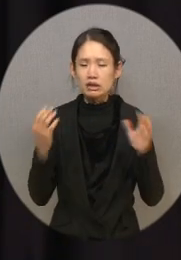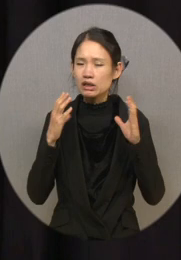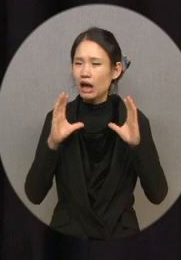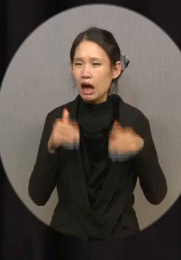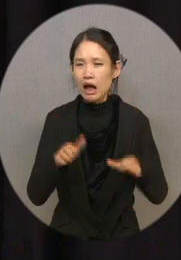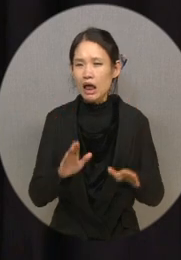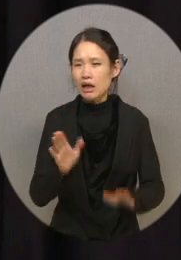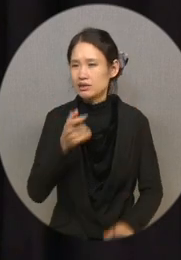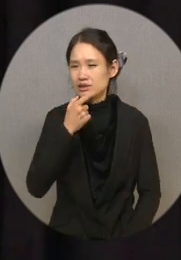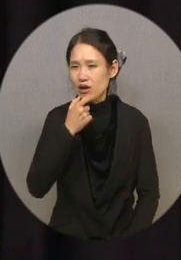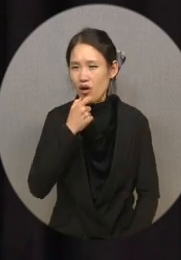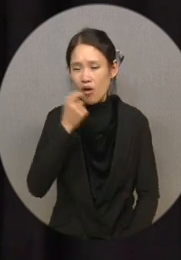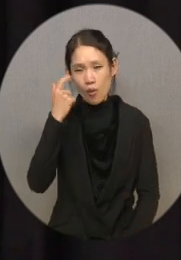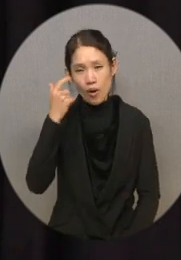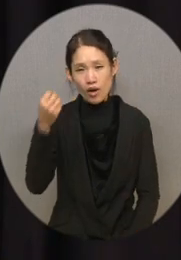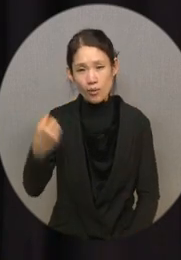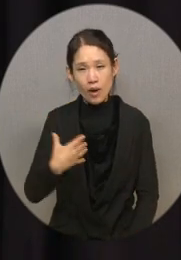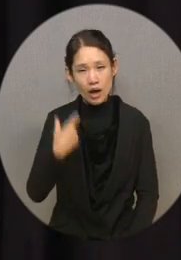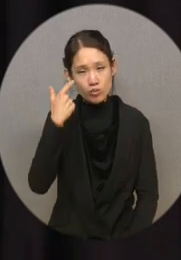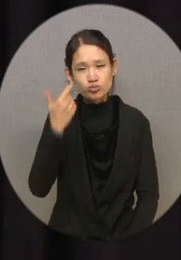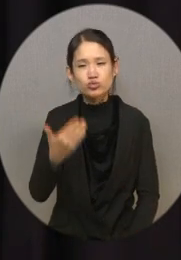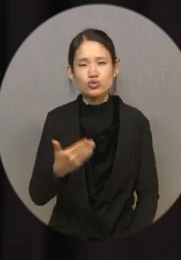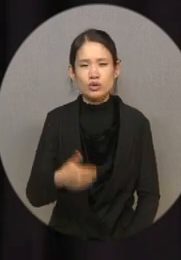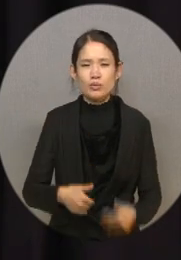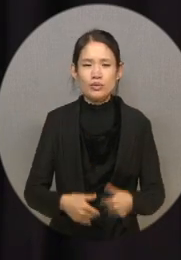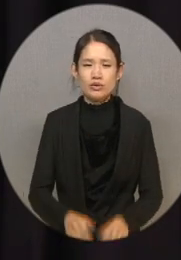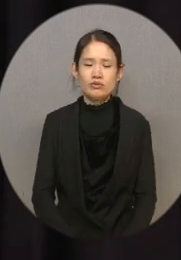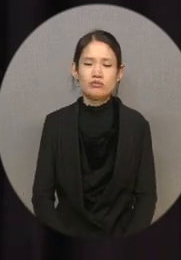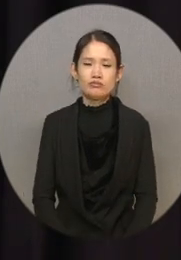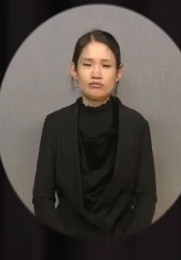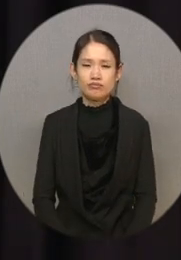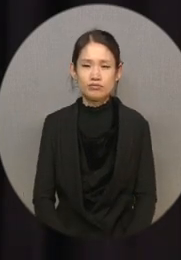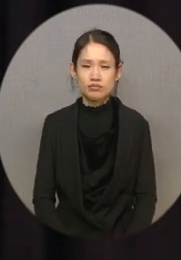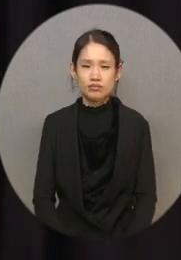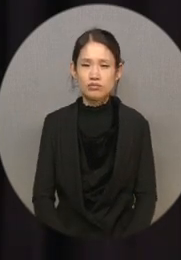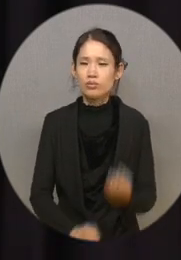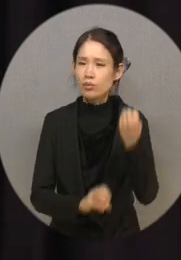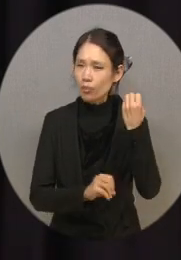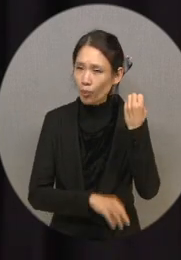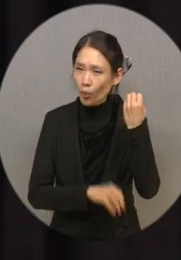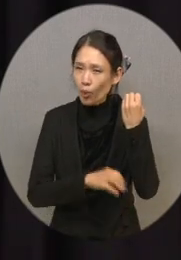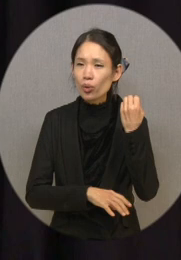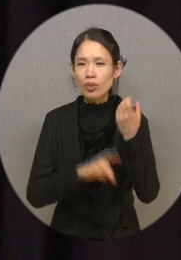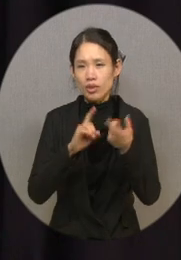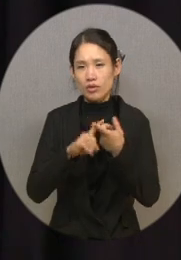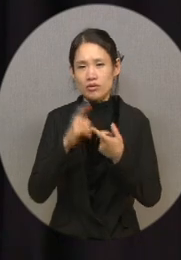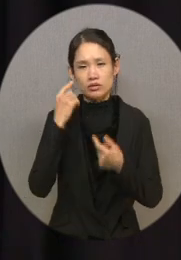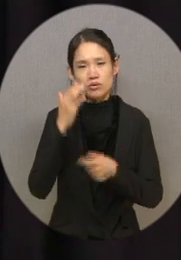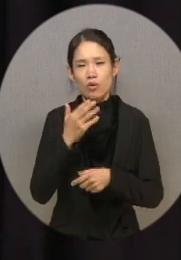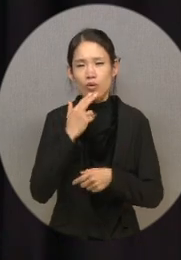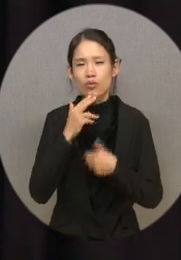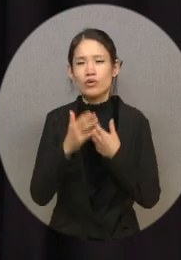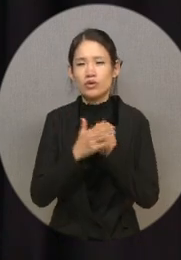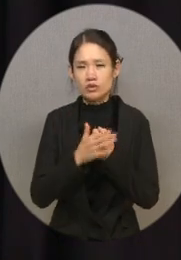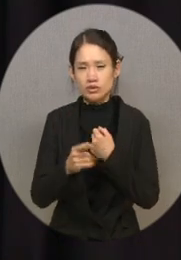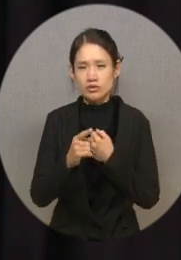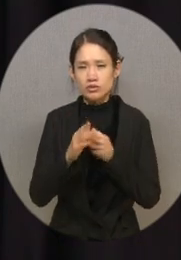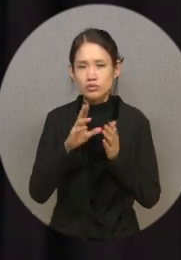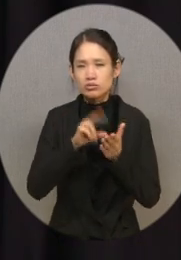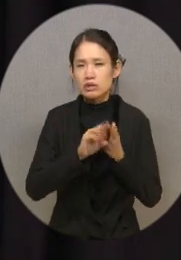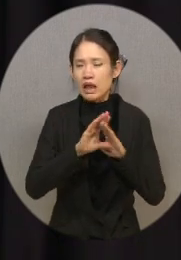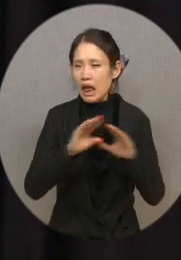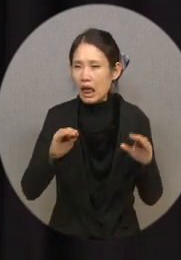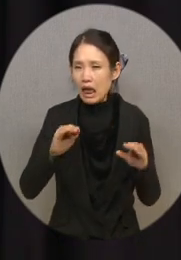하는가 본질을 물어봐야 된다고 생각이 들어요. 그래서 저는 본질을 물어보지 않았기 때문에 이 문제를 풀고